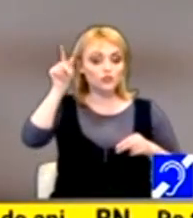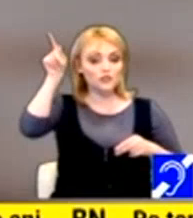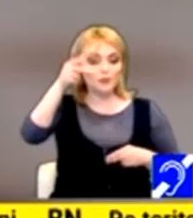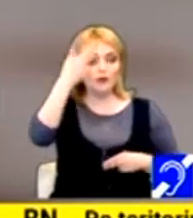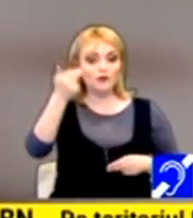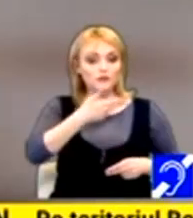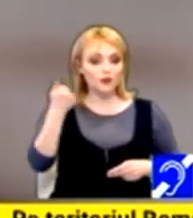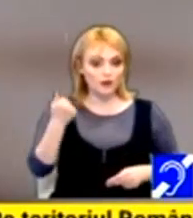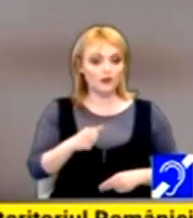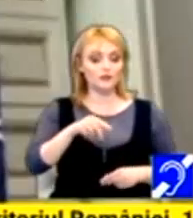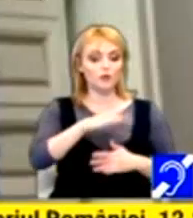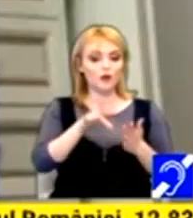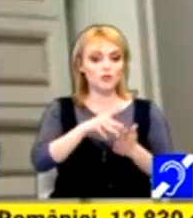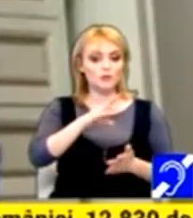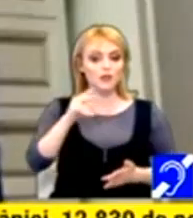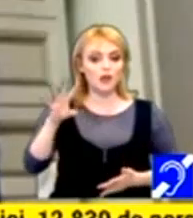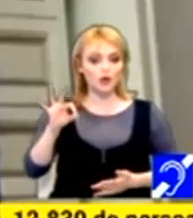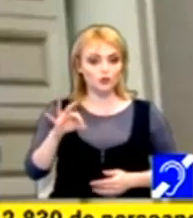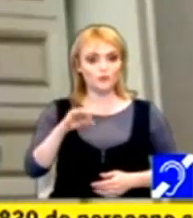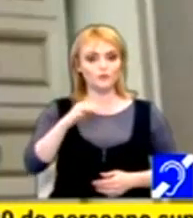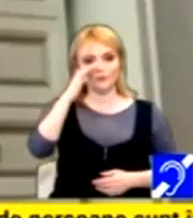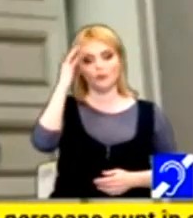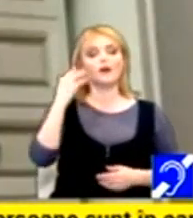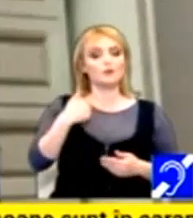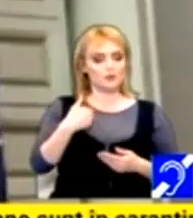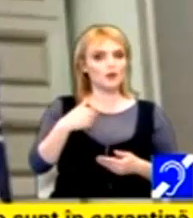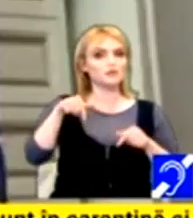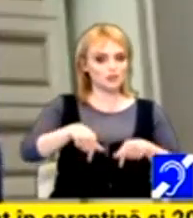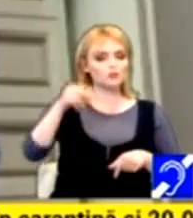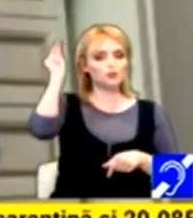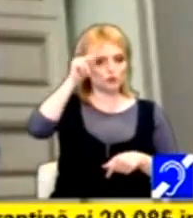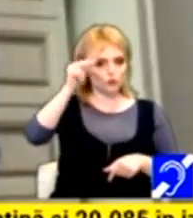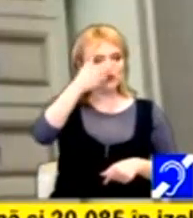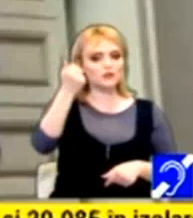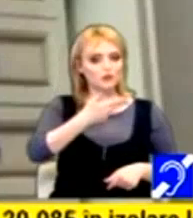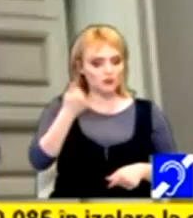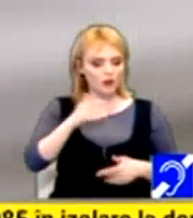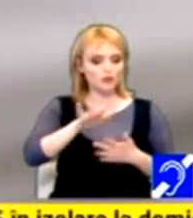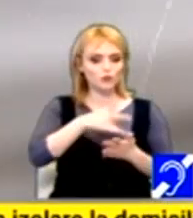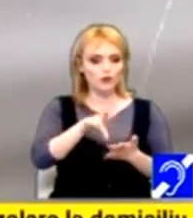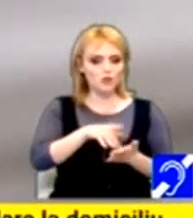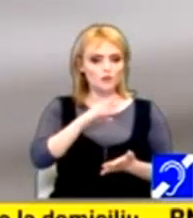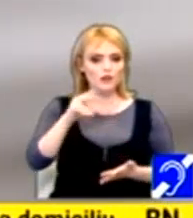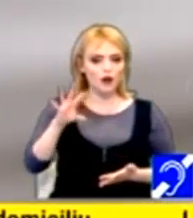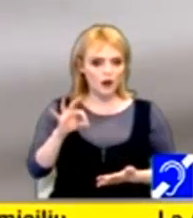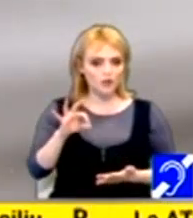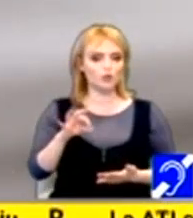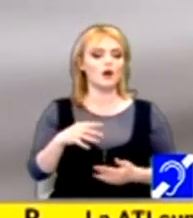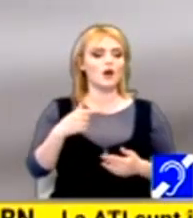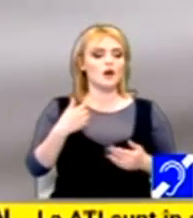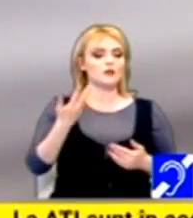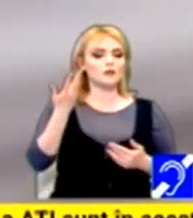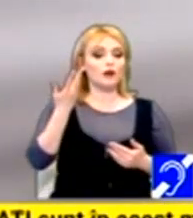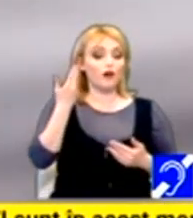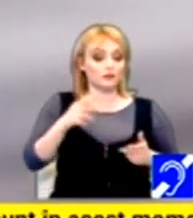un masterat în comunicare. Am obținut această bursă de studiu după ce am trecut un test de intrare